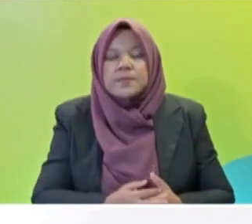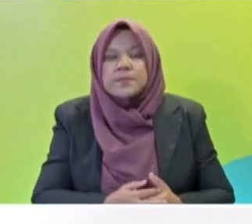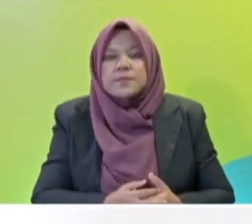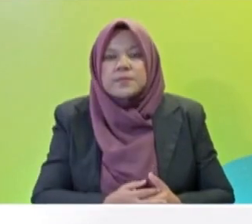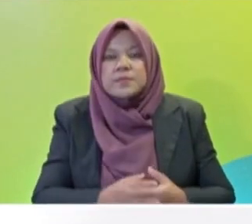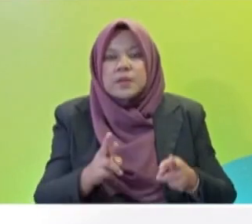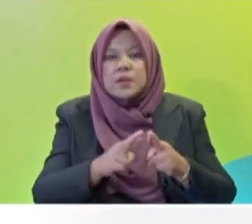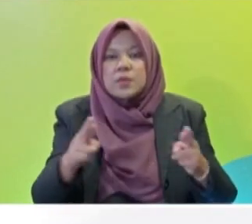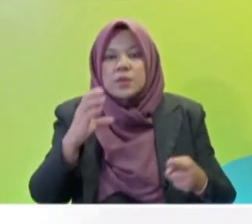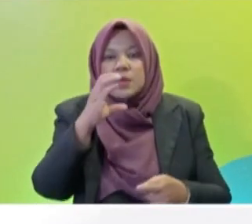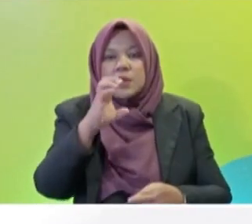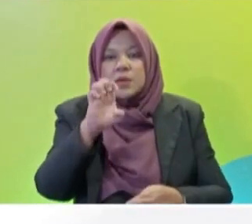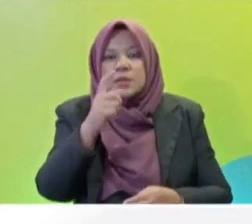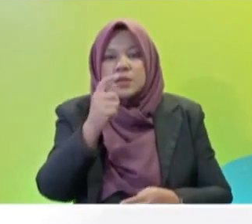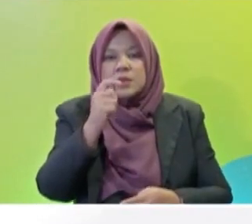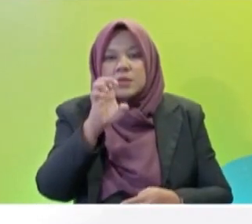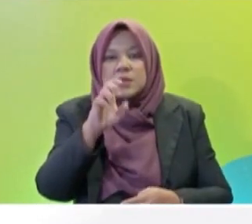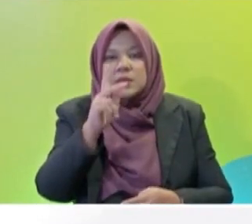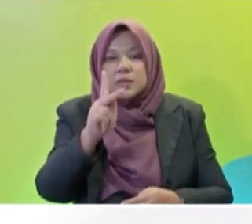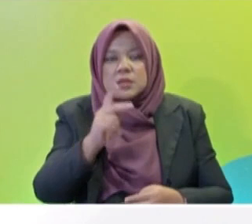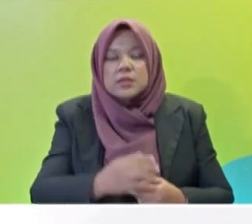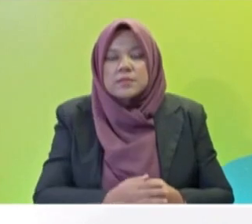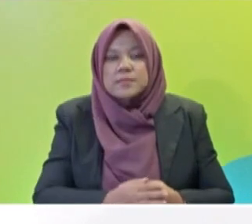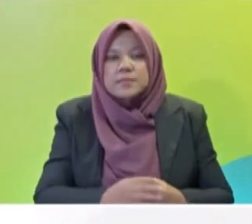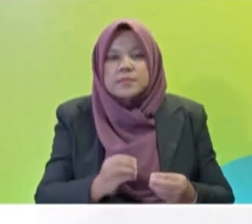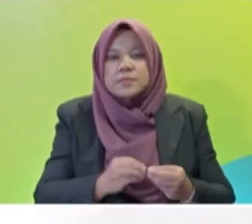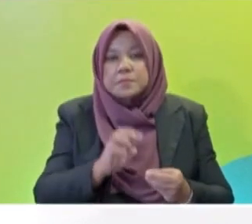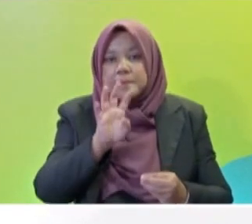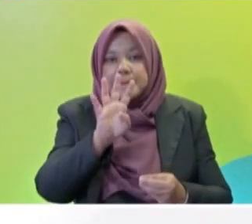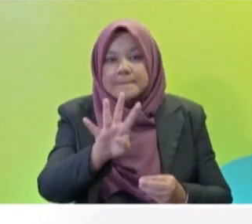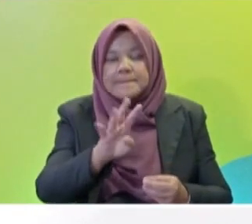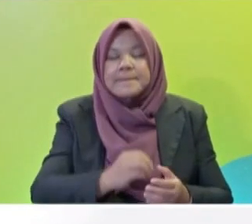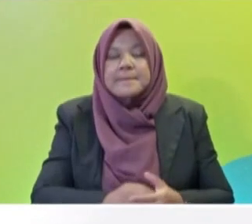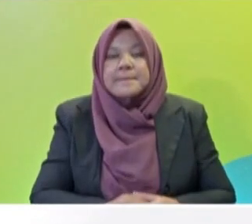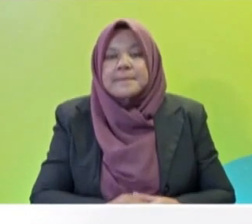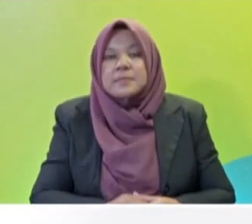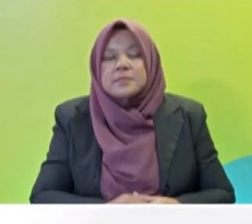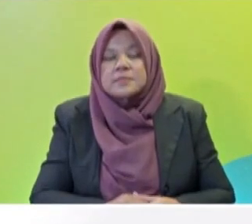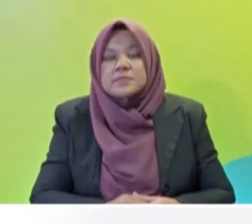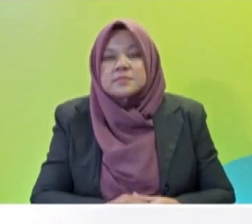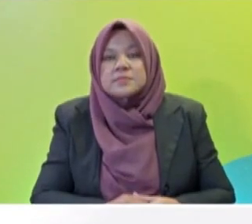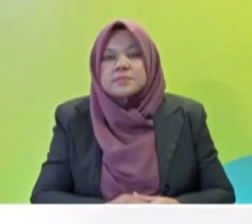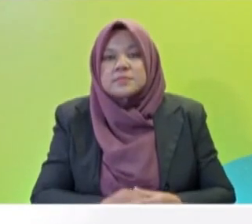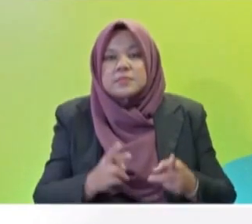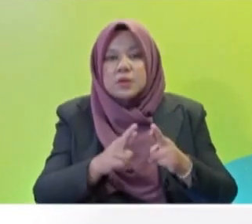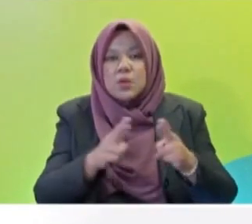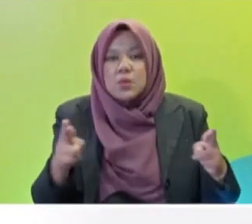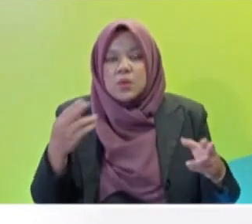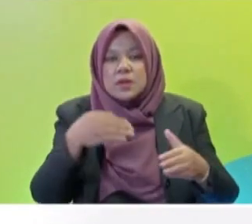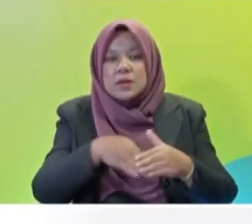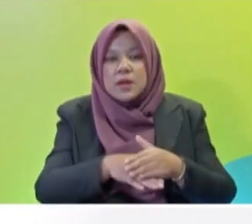ruang titik ruang titik oke dan yang keempat Aqila silakan Aqila ruang